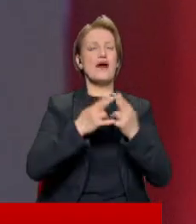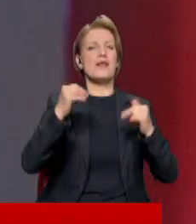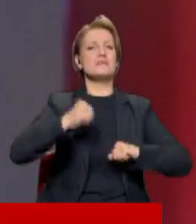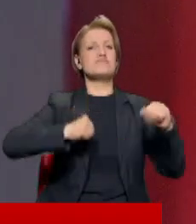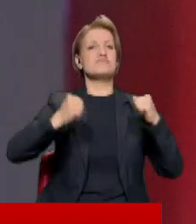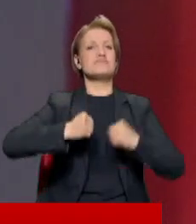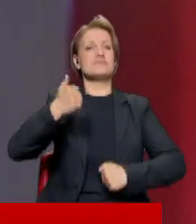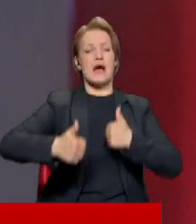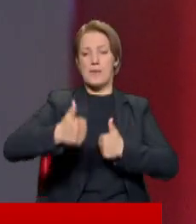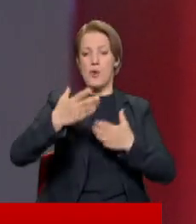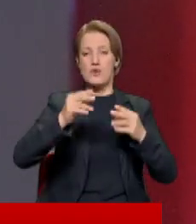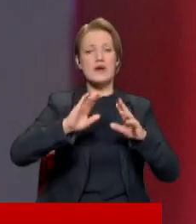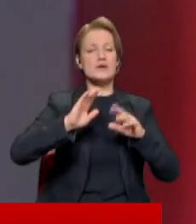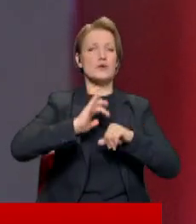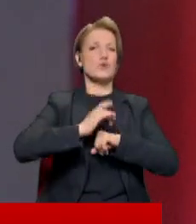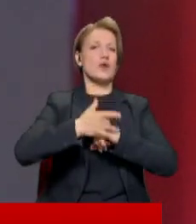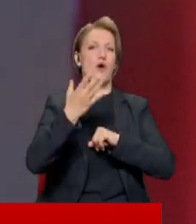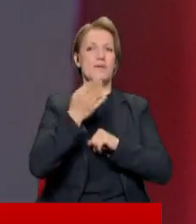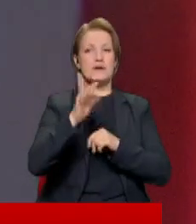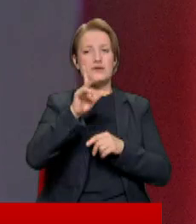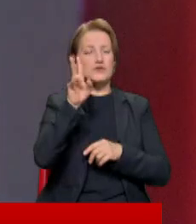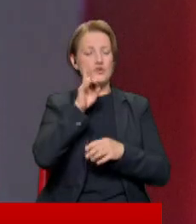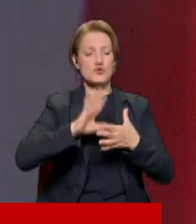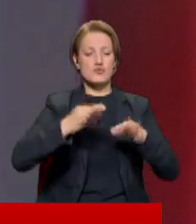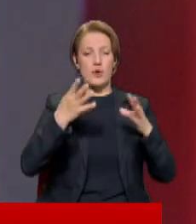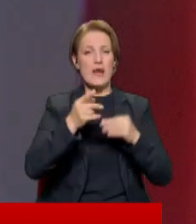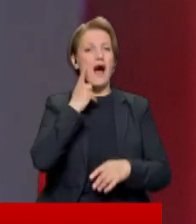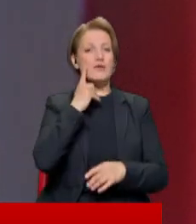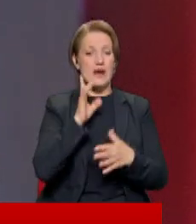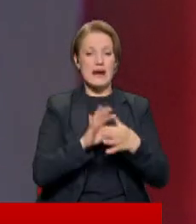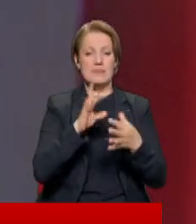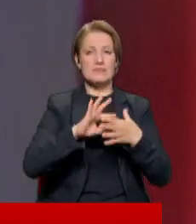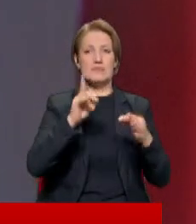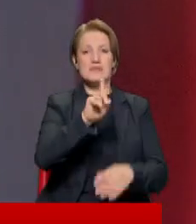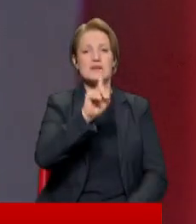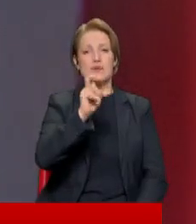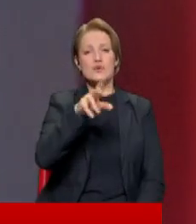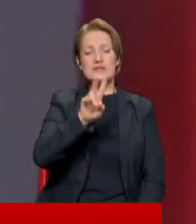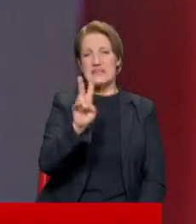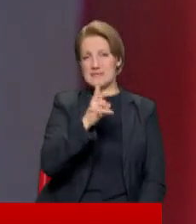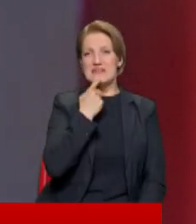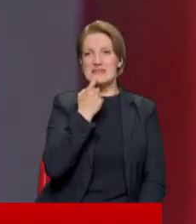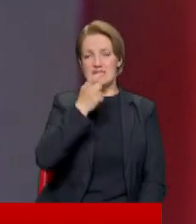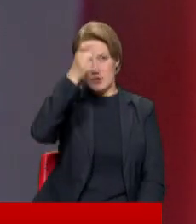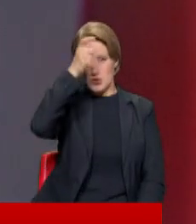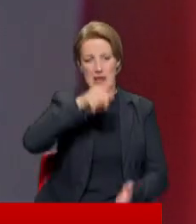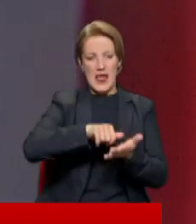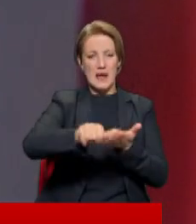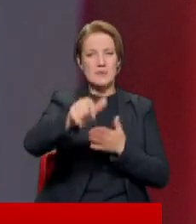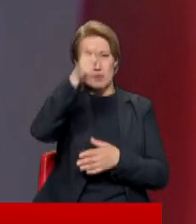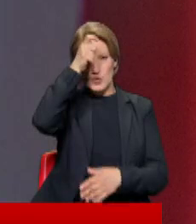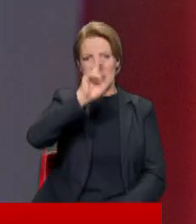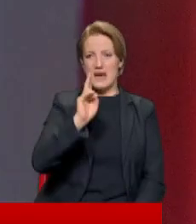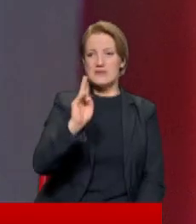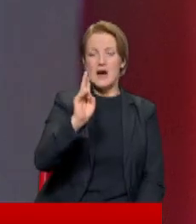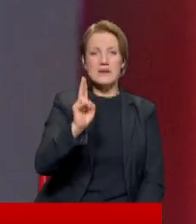edebilecek bir ülke yaratabiliriz son cümle olarak kurcumuz Atatürk'le ilgili bir şey söylemek istiyorum 1920'lerde Biliyor musunuz Türkiye'nin tamamında Türkiye'ye ait